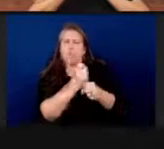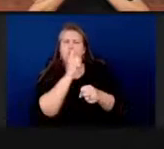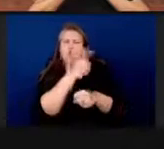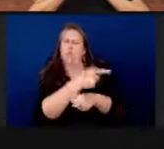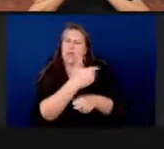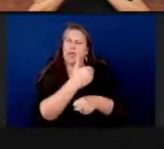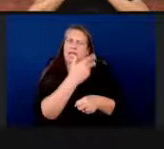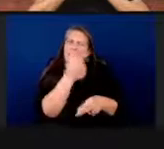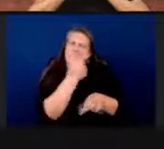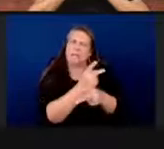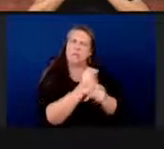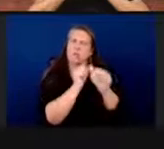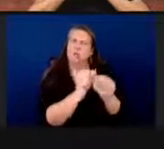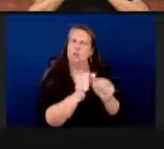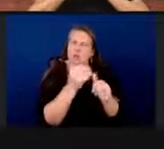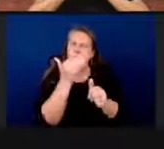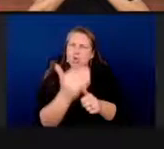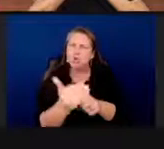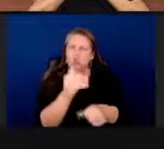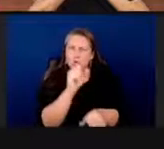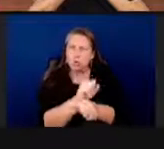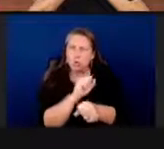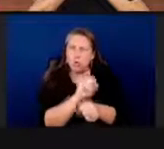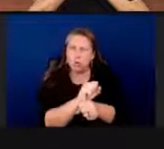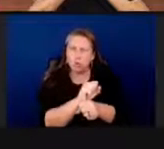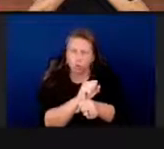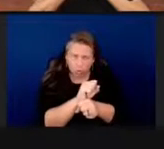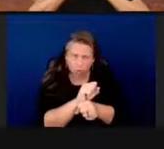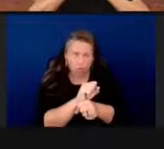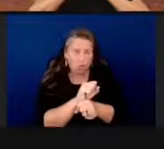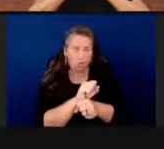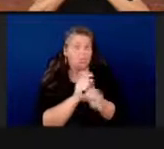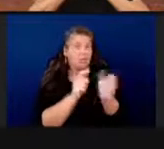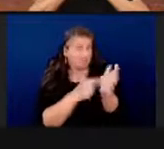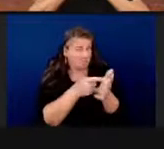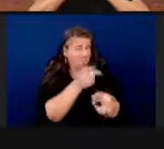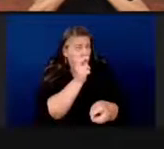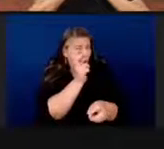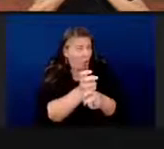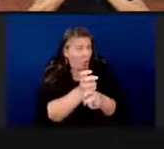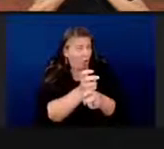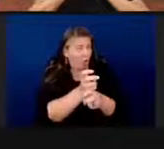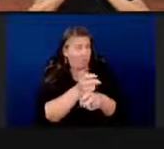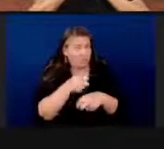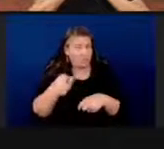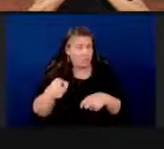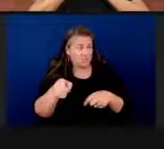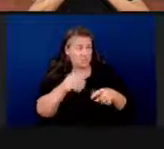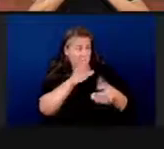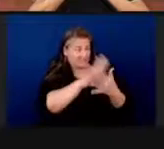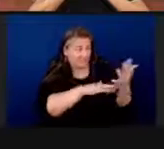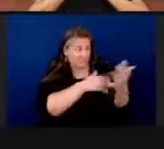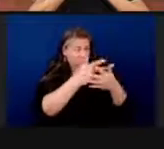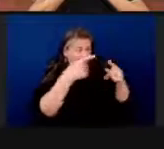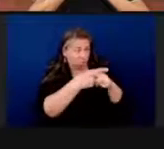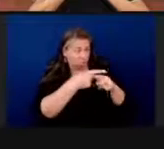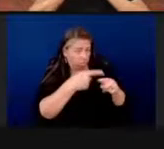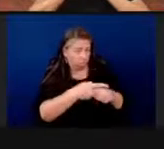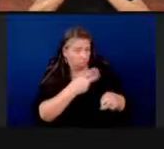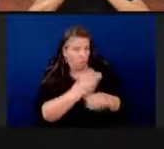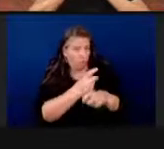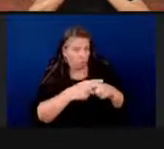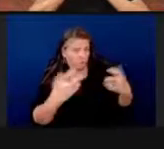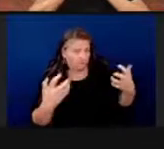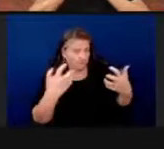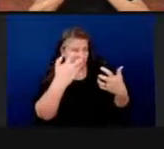المدارس لتسهيل عملها وإعطاء الطالب ما يحتاج إليه. فهذه الأمور قد تكون صعبة، وقد يكون من